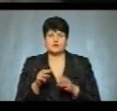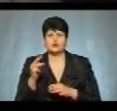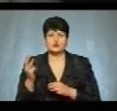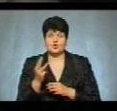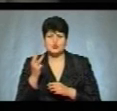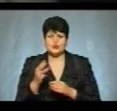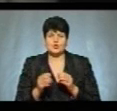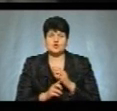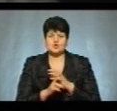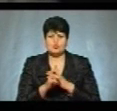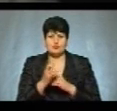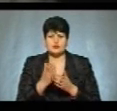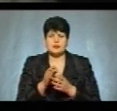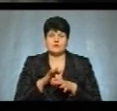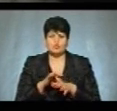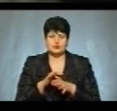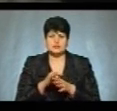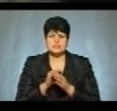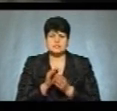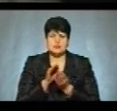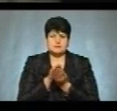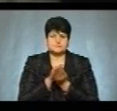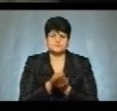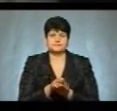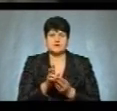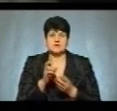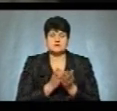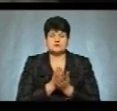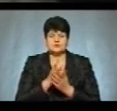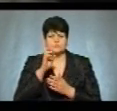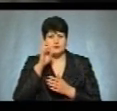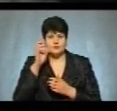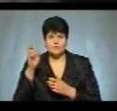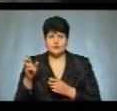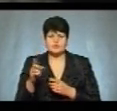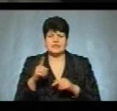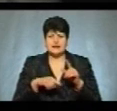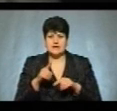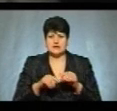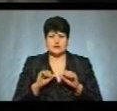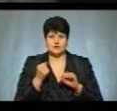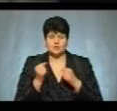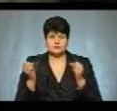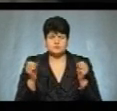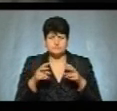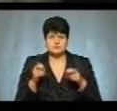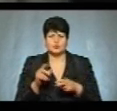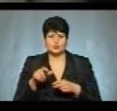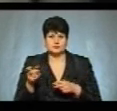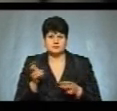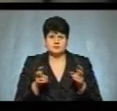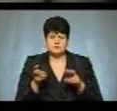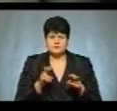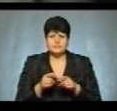духовного центру, в якому відбувається панахида за протоієреєм Анатолієм Зінкевичем. Зібрались рідні, друзі, прихожани. Навіть у